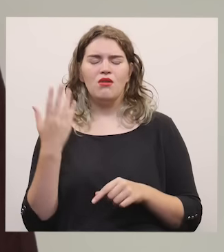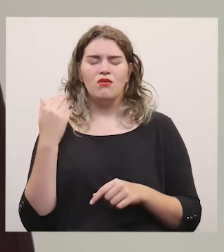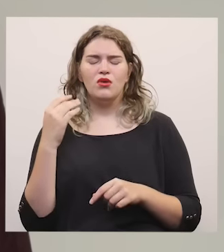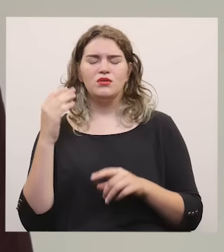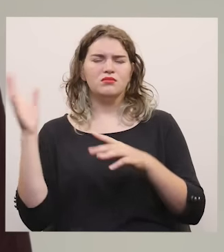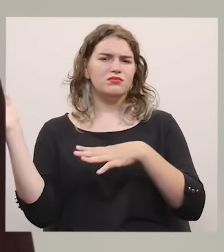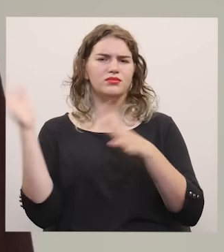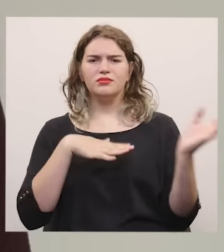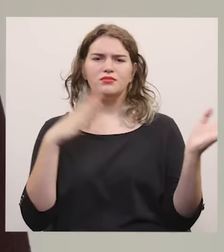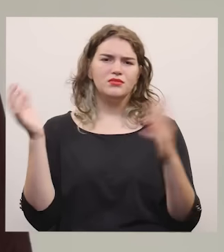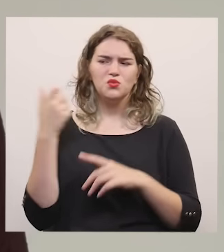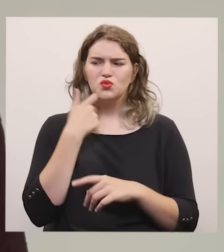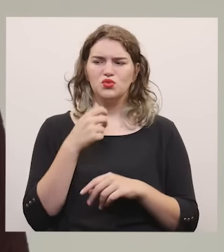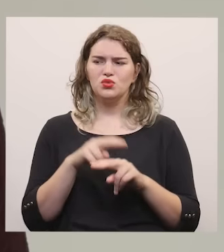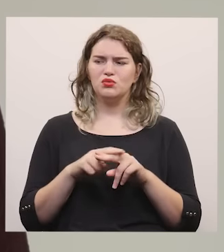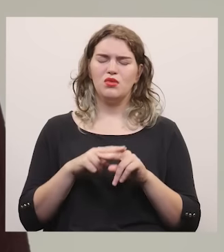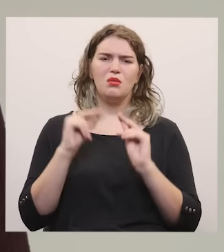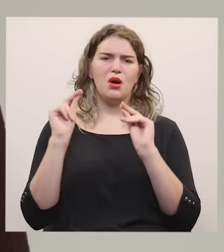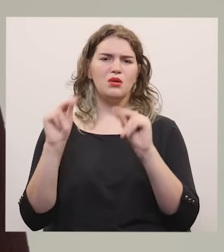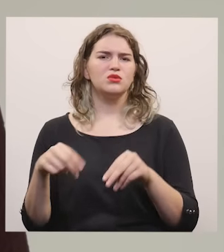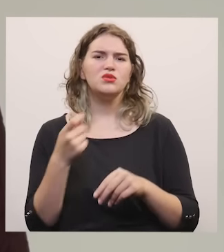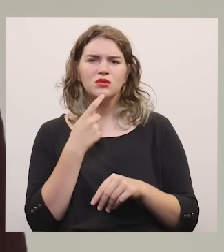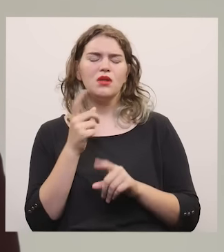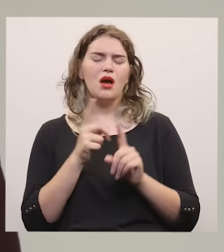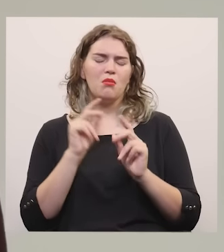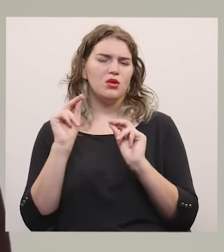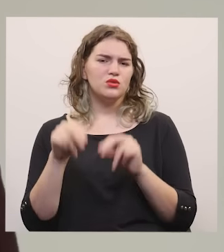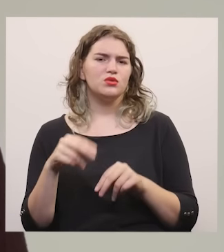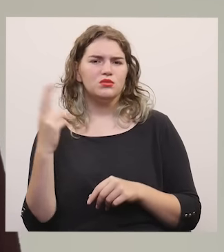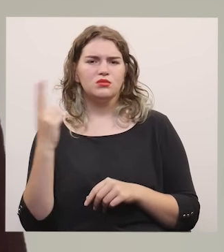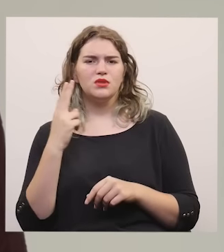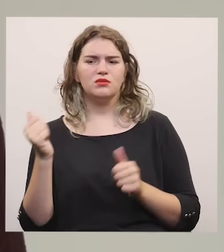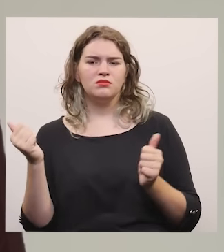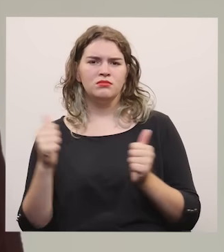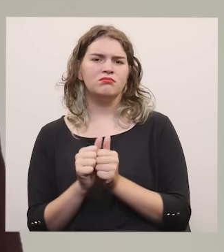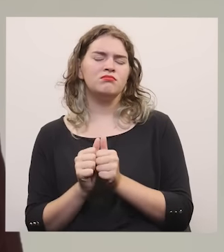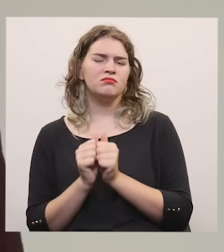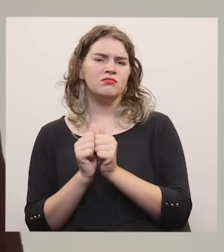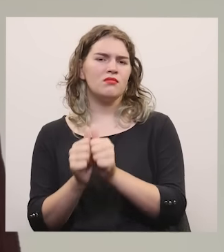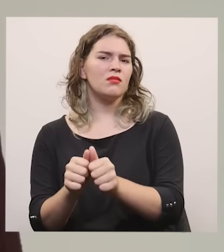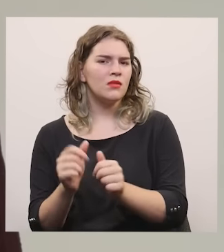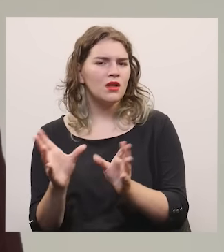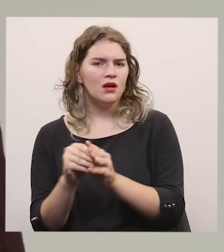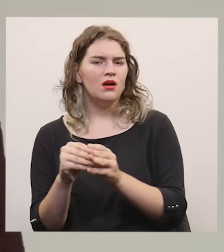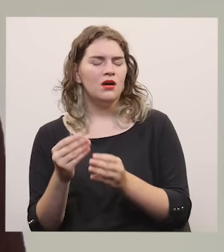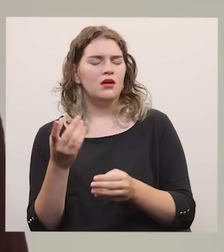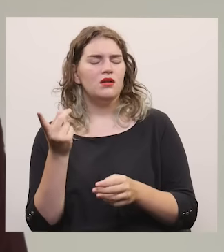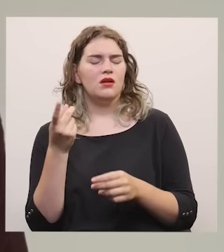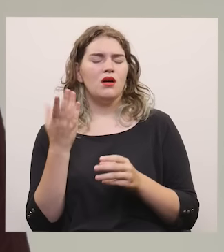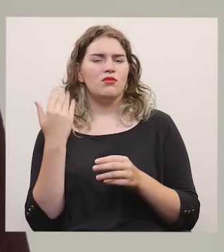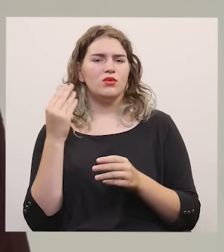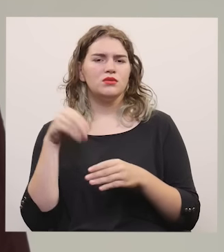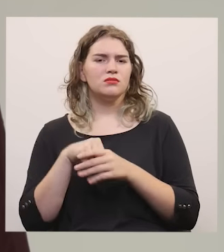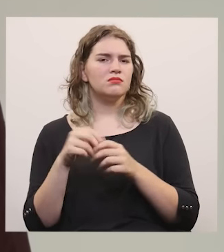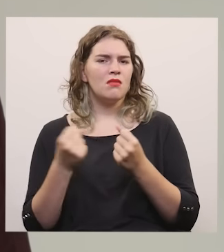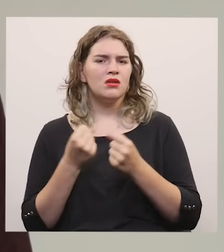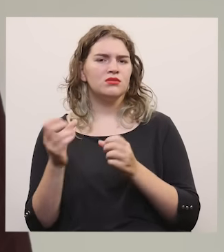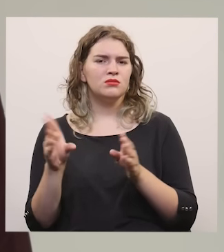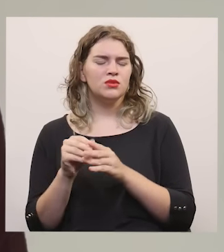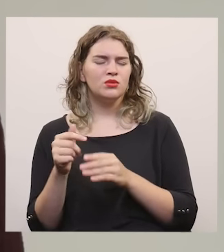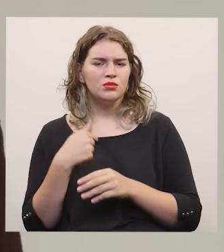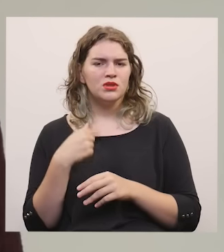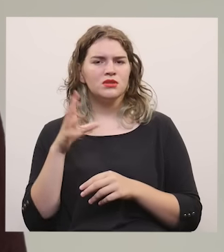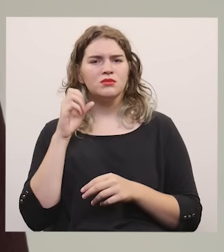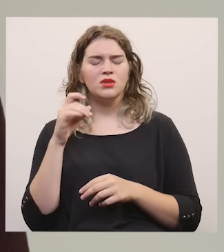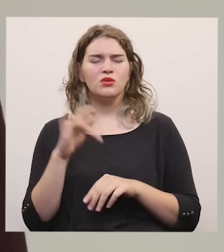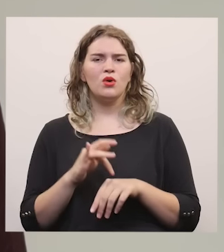și ploaie atunci, da. Nu știu cum am ajuns dacă mă crezi la Timișoara, dar am ajuns, Dumnezeu m-a ajutat și a fost cu mine și acolo în mașină și